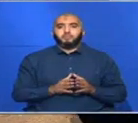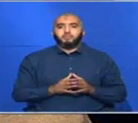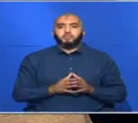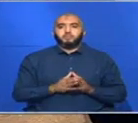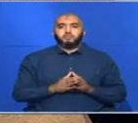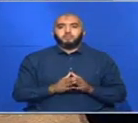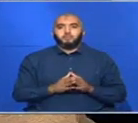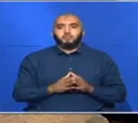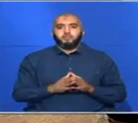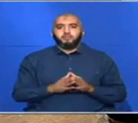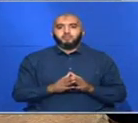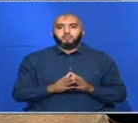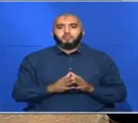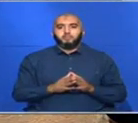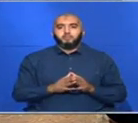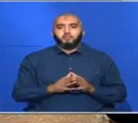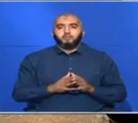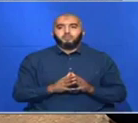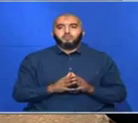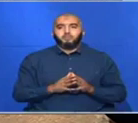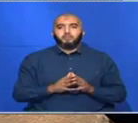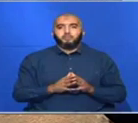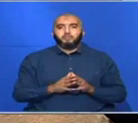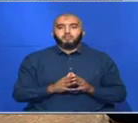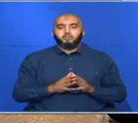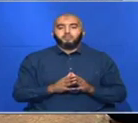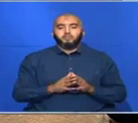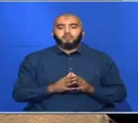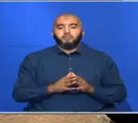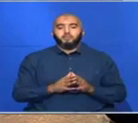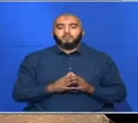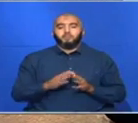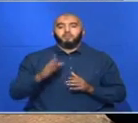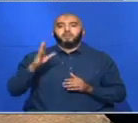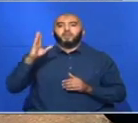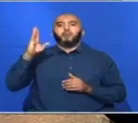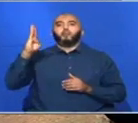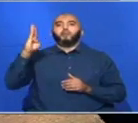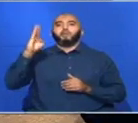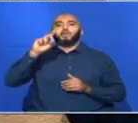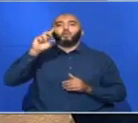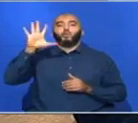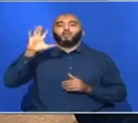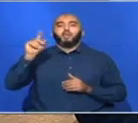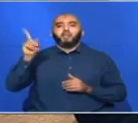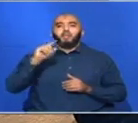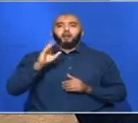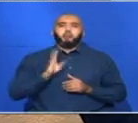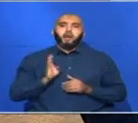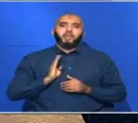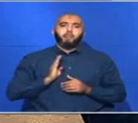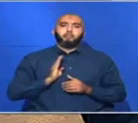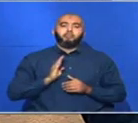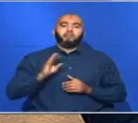الى بومرداس ومنها الاستاذ فاطمه تسال عن الميراث هل الميراث يكون في